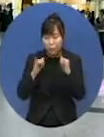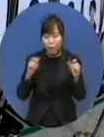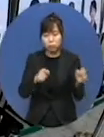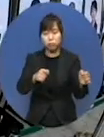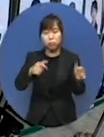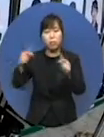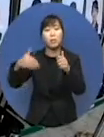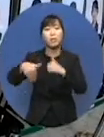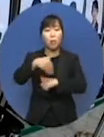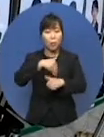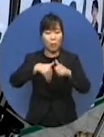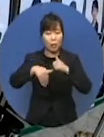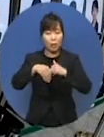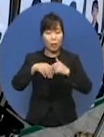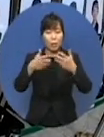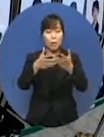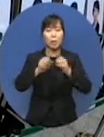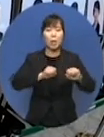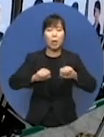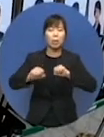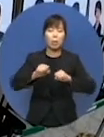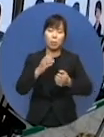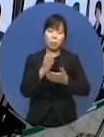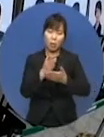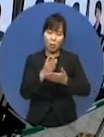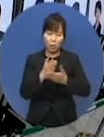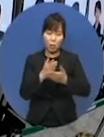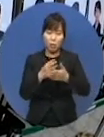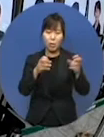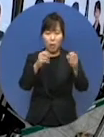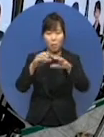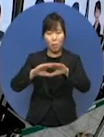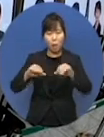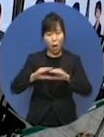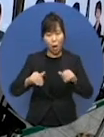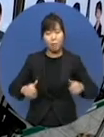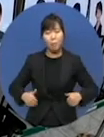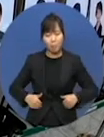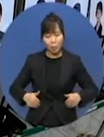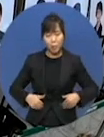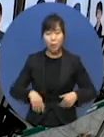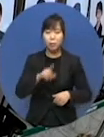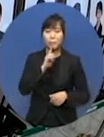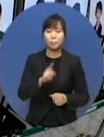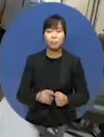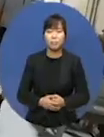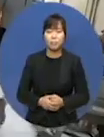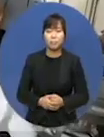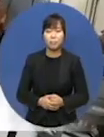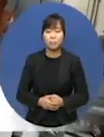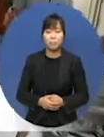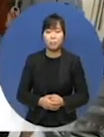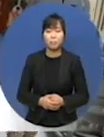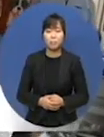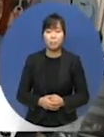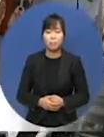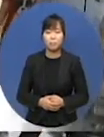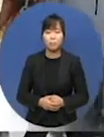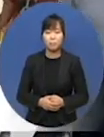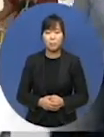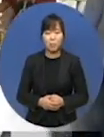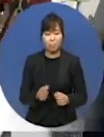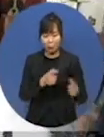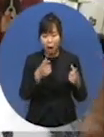늘어나고 있는 상황에 집단 행동은 자제하고 대화로 풀어나가야 한다고 입장을 전했습니다. 한꺼번에 4천